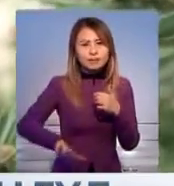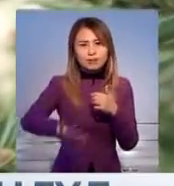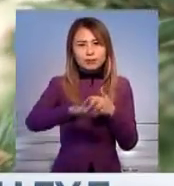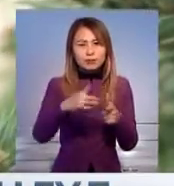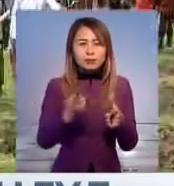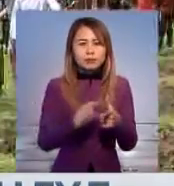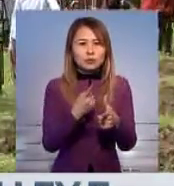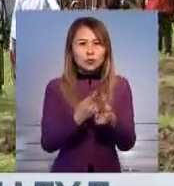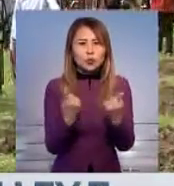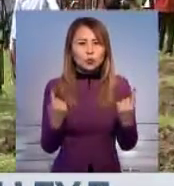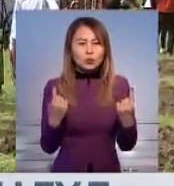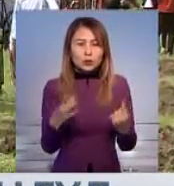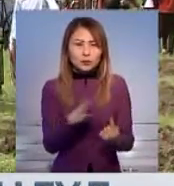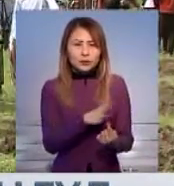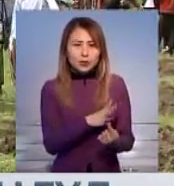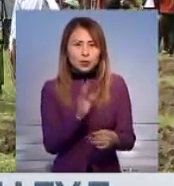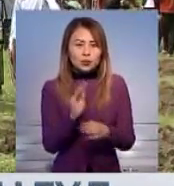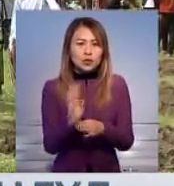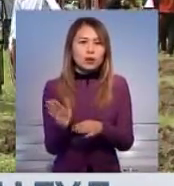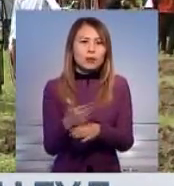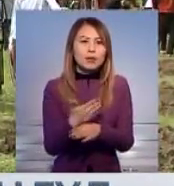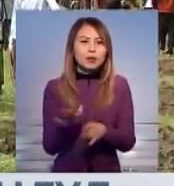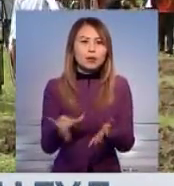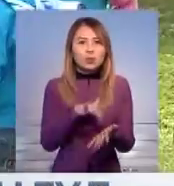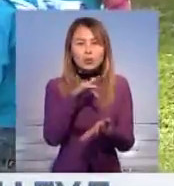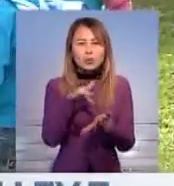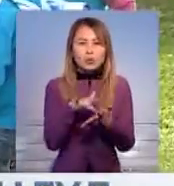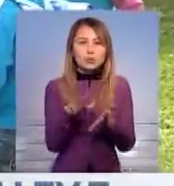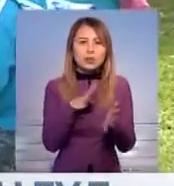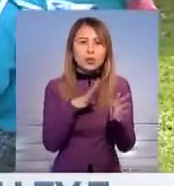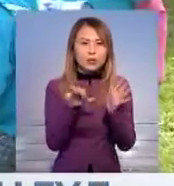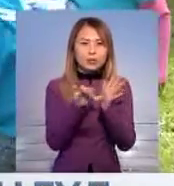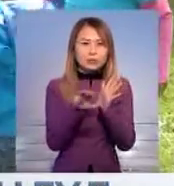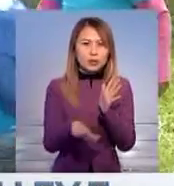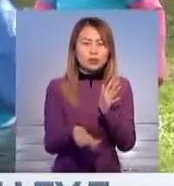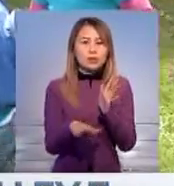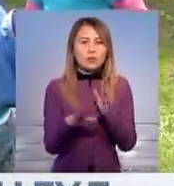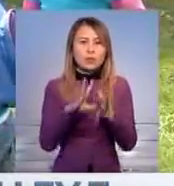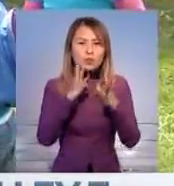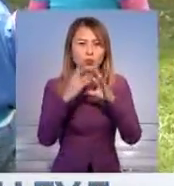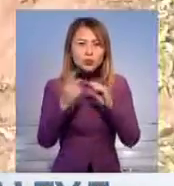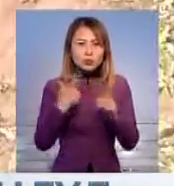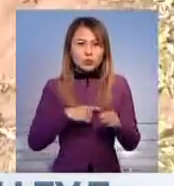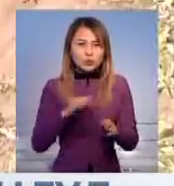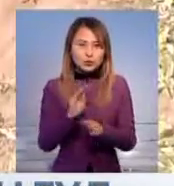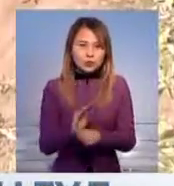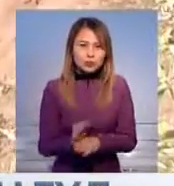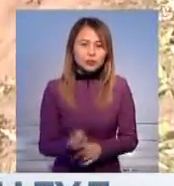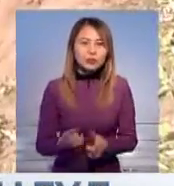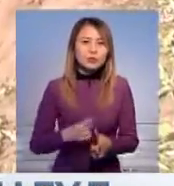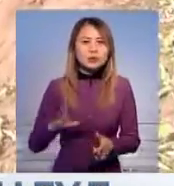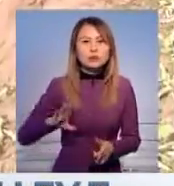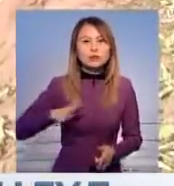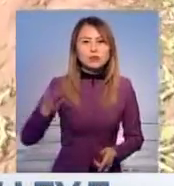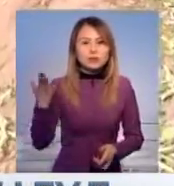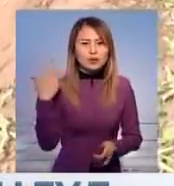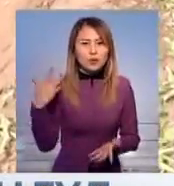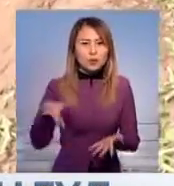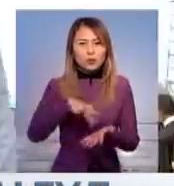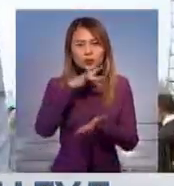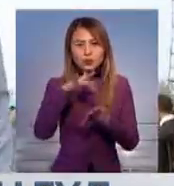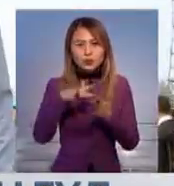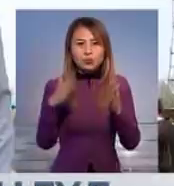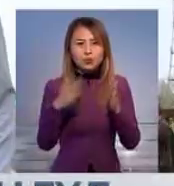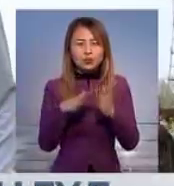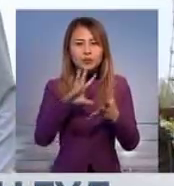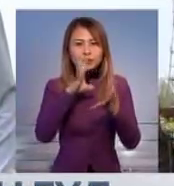желек молынан отырғызылып жатыр. Одан бөлек қала маңындағы ауылдық округтер 6000 түп ағаш егіп өз үлестерін қосты. Бұрындары қалада күй